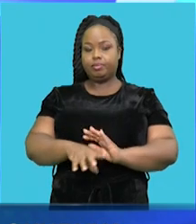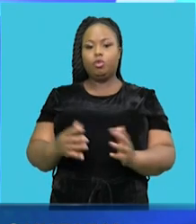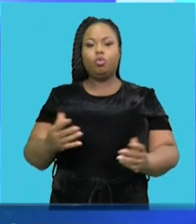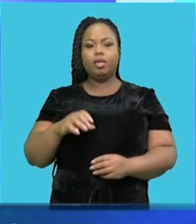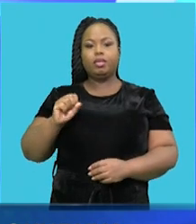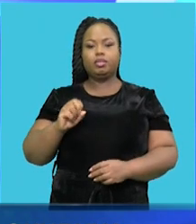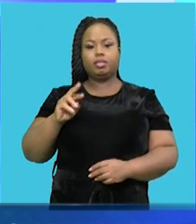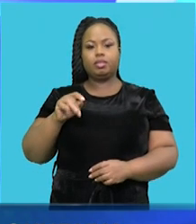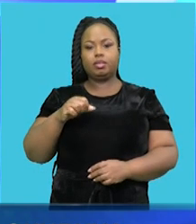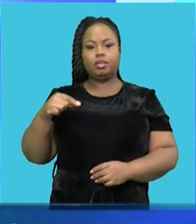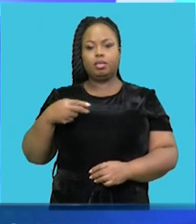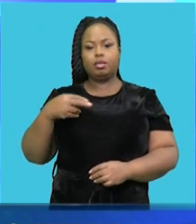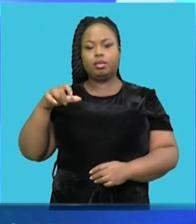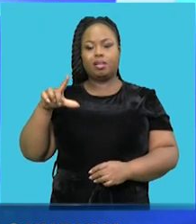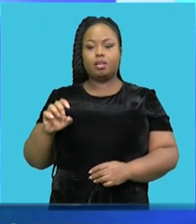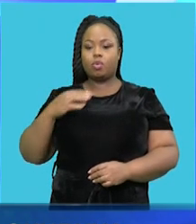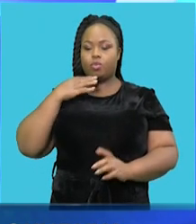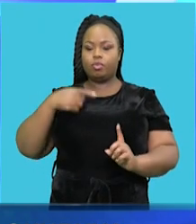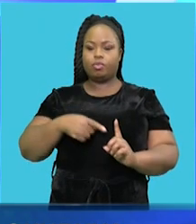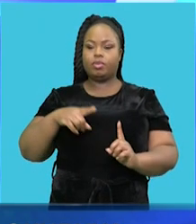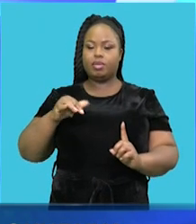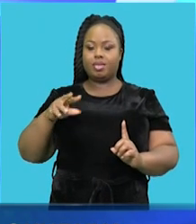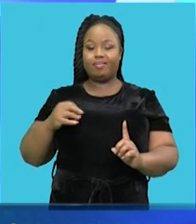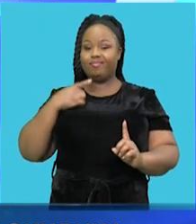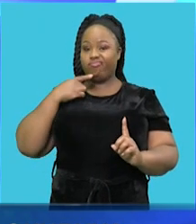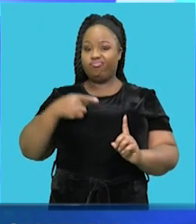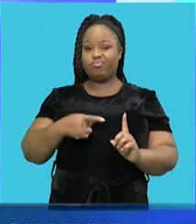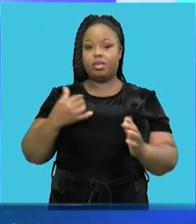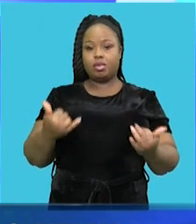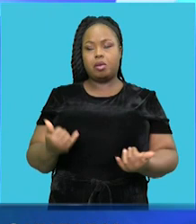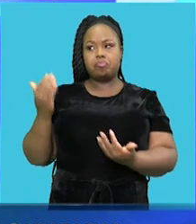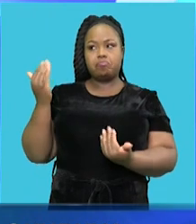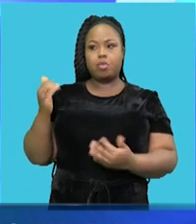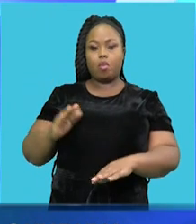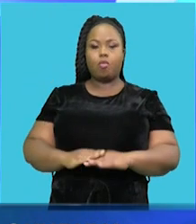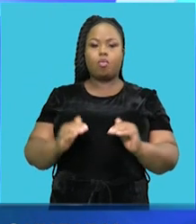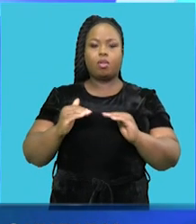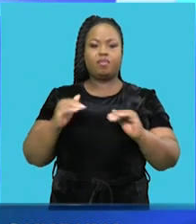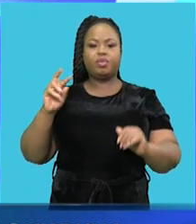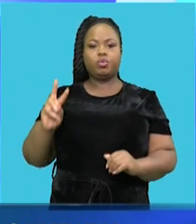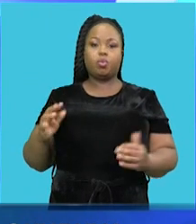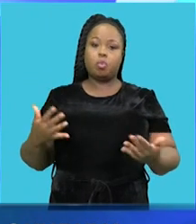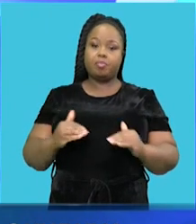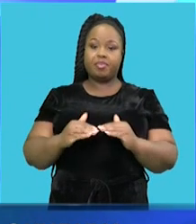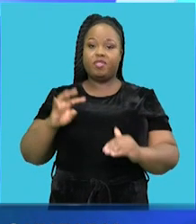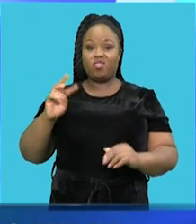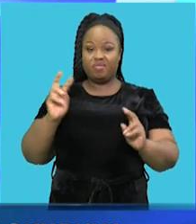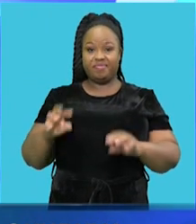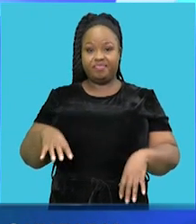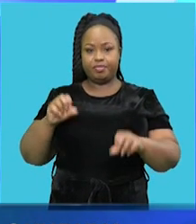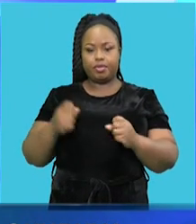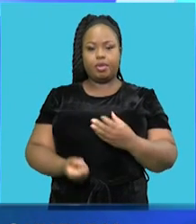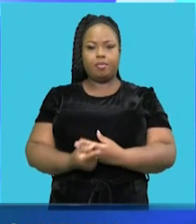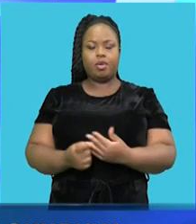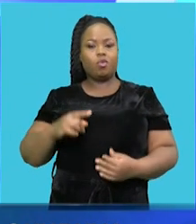mtlanje ingonye la ya kwa Eskom uten marugane uti abemi mawalindele ngana balesbini okanyele zine lotu miti mombane